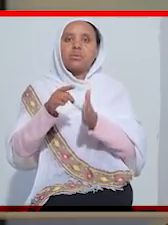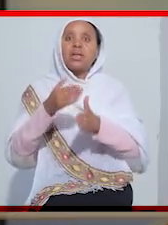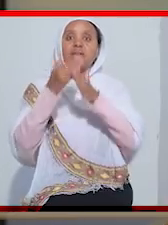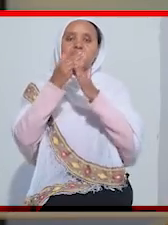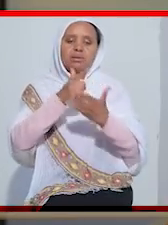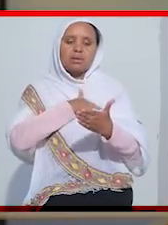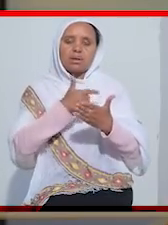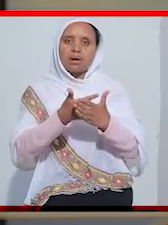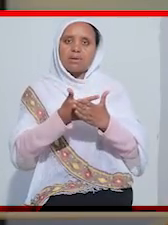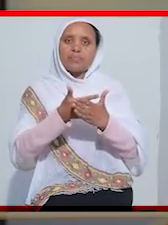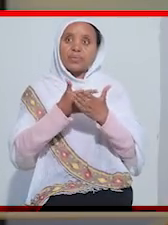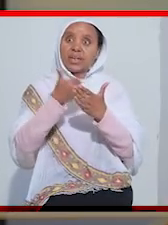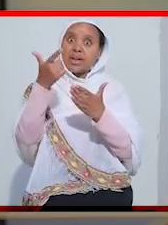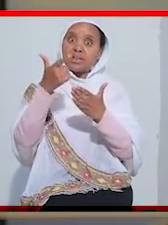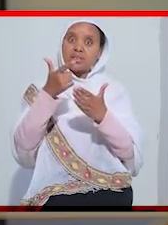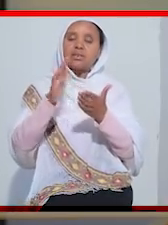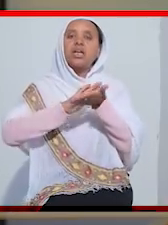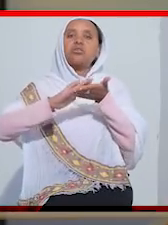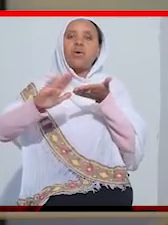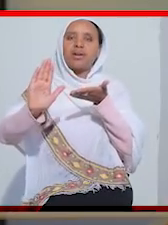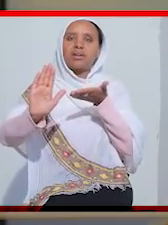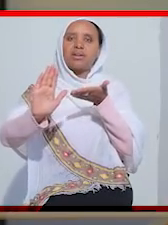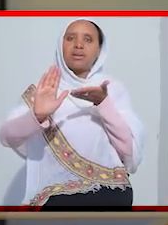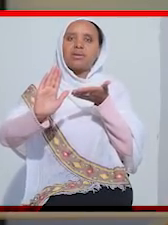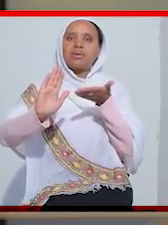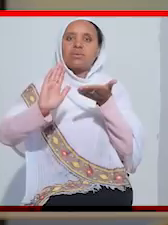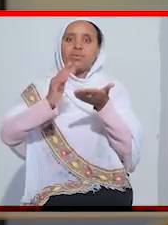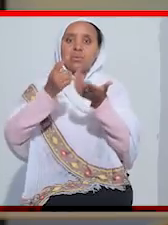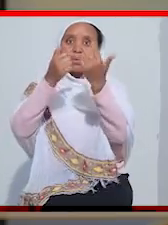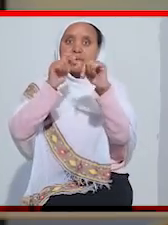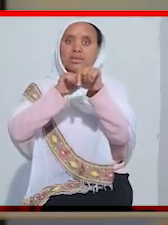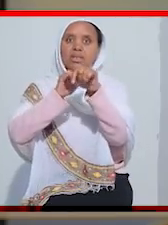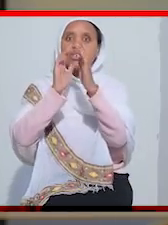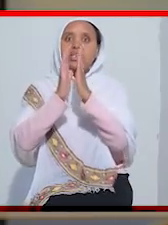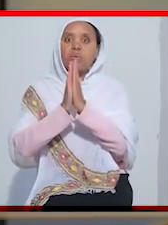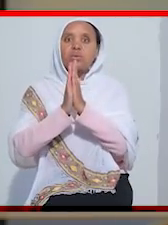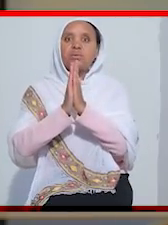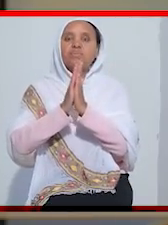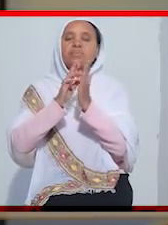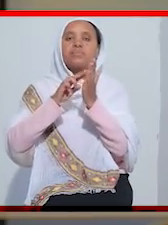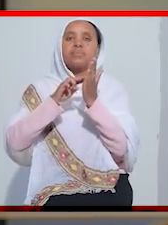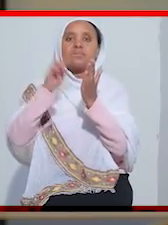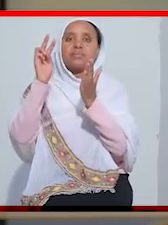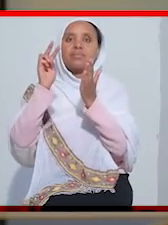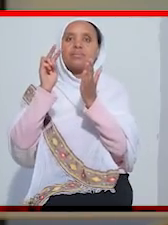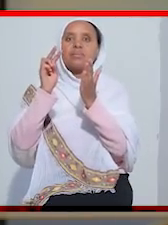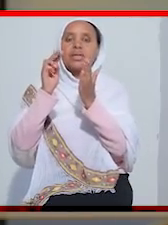ነው ወታነጽህ ህሊናከ፣ ህሊናህን ታነጻዋለህ። ወእመ በጽሃ ጊዜ ጸሎት